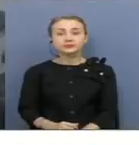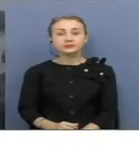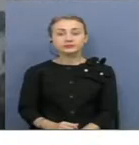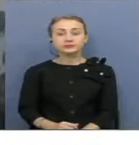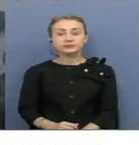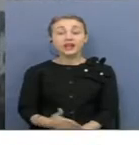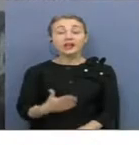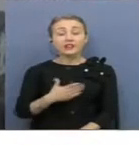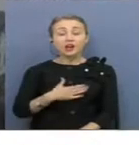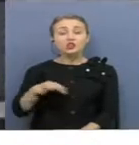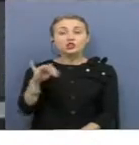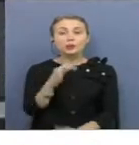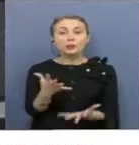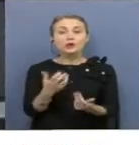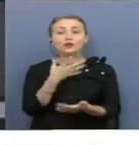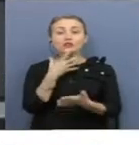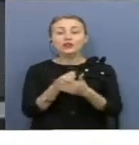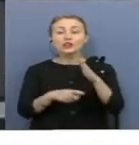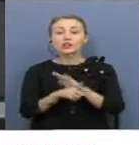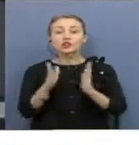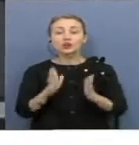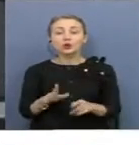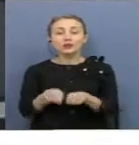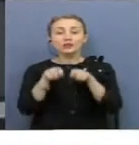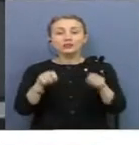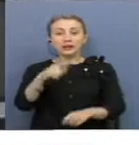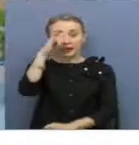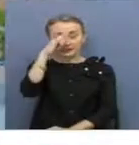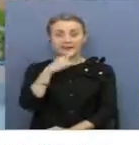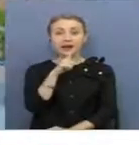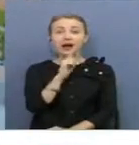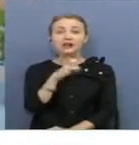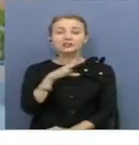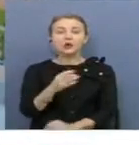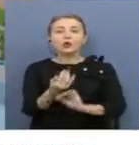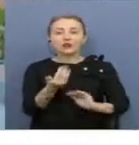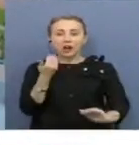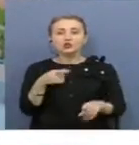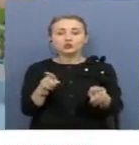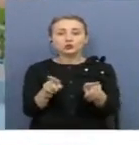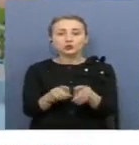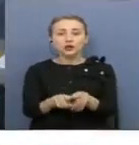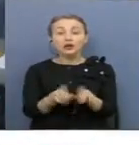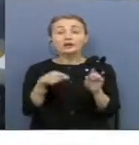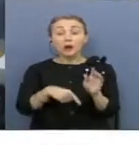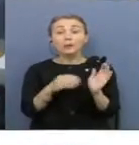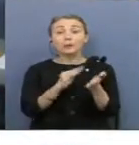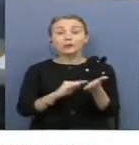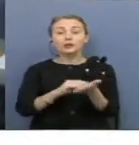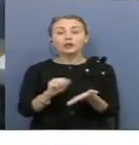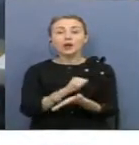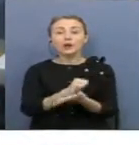Біздің тарихымыз Қазақ хандығы құрылған кезден бастап емес, одан да ертерек бастау алады. Нұрсұлтан Назарбаев ұлы даланың жеті қыры